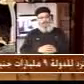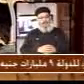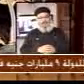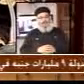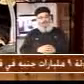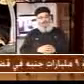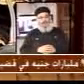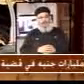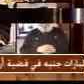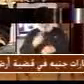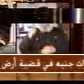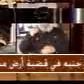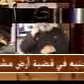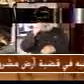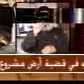في عدد 22: